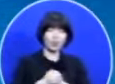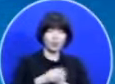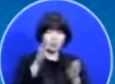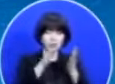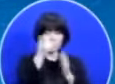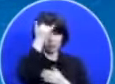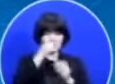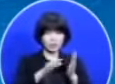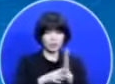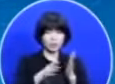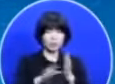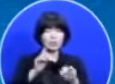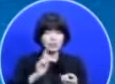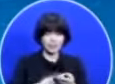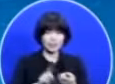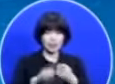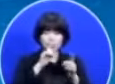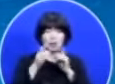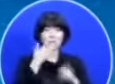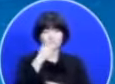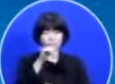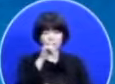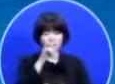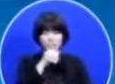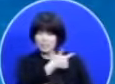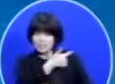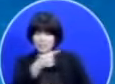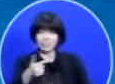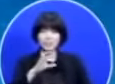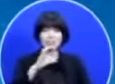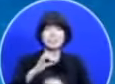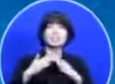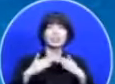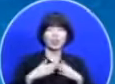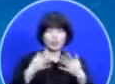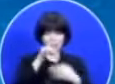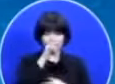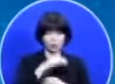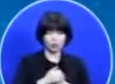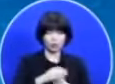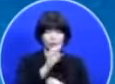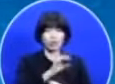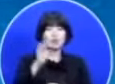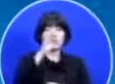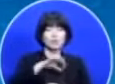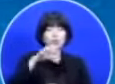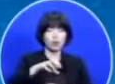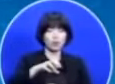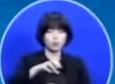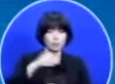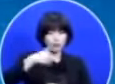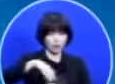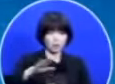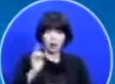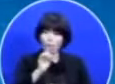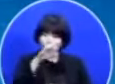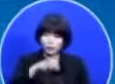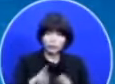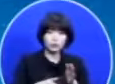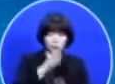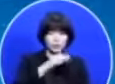그 자체라고 말할 수 있는 배 성당 들이 있었습니다 유럽을 여행하면 어느 도시나 가면 그